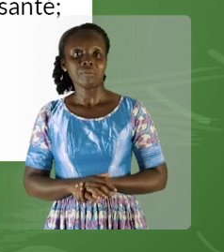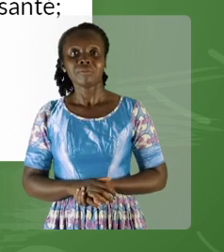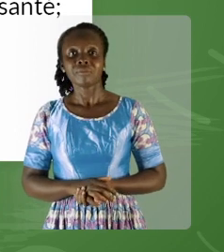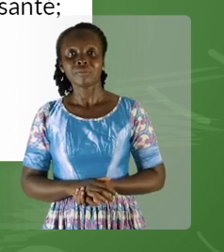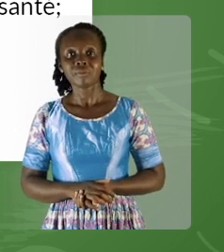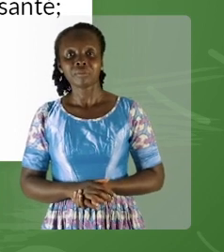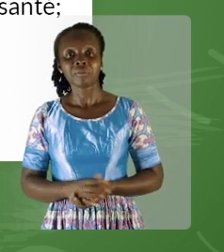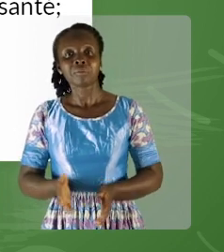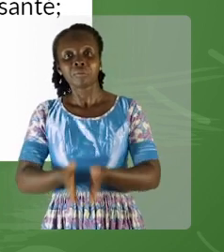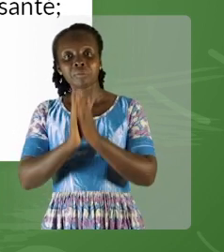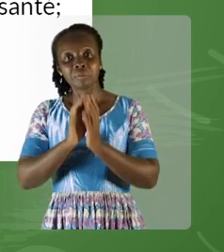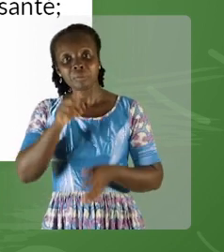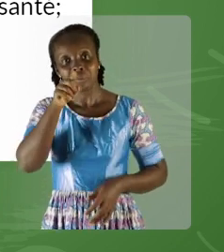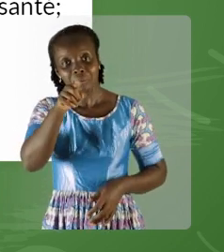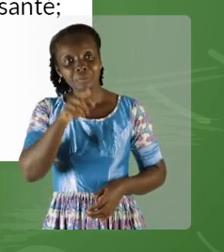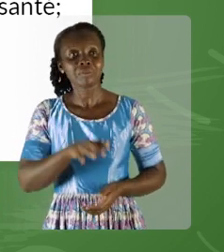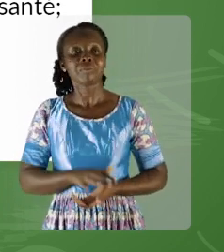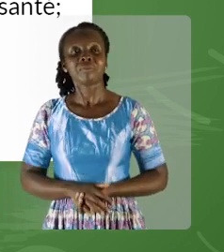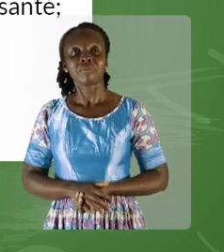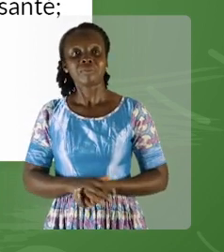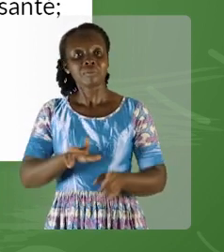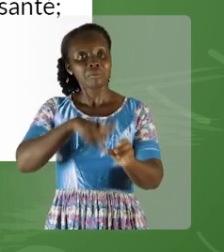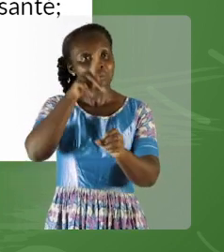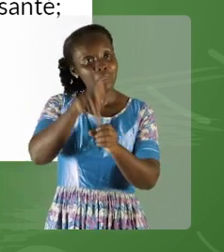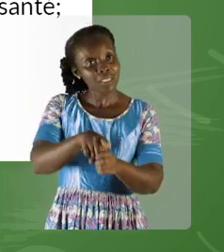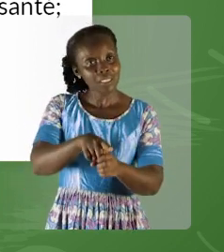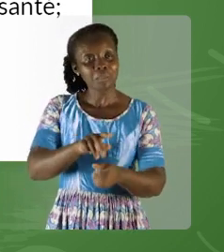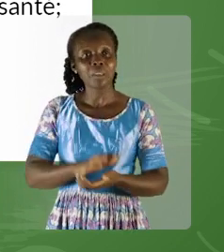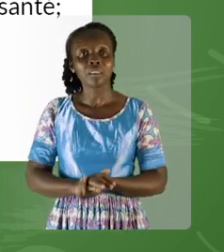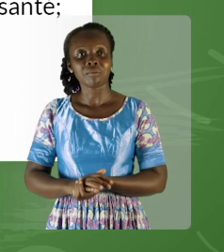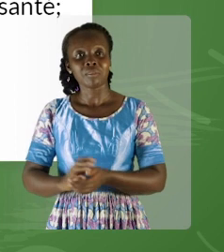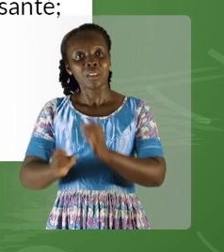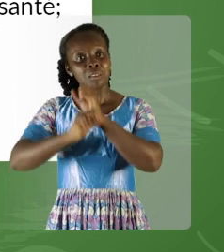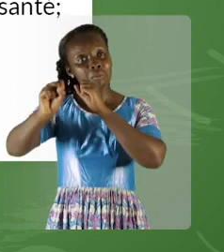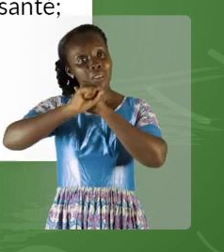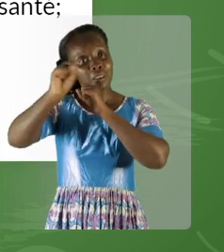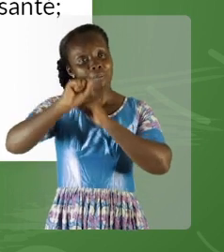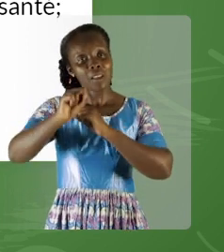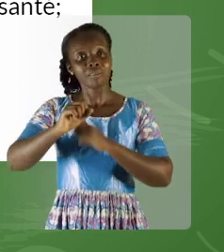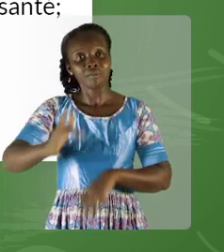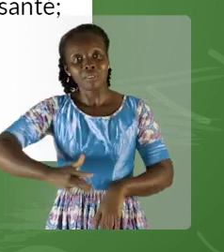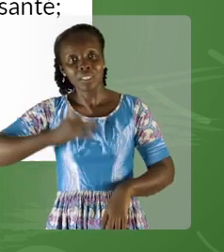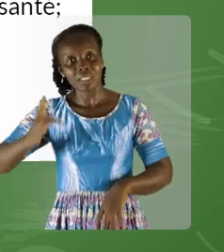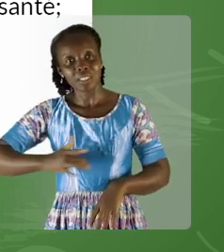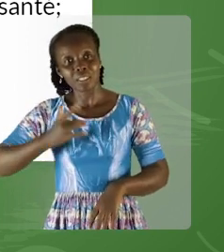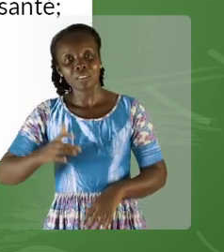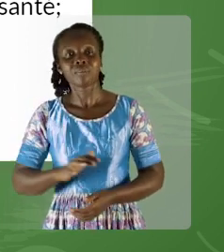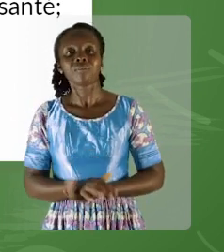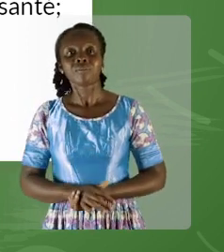la place te sollicite pour participer à une campagne